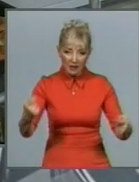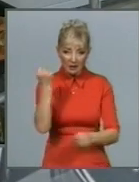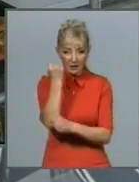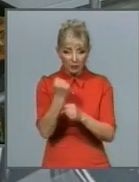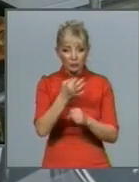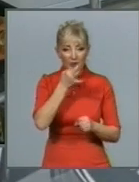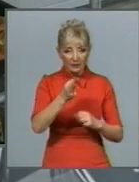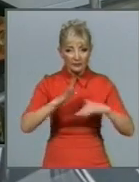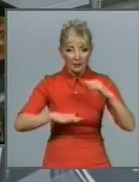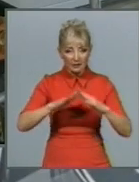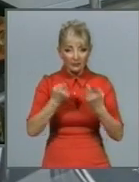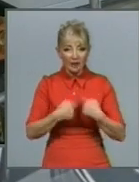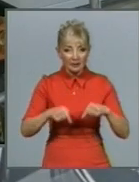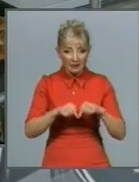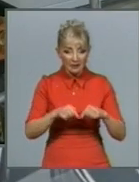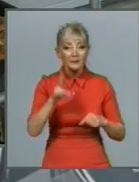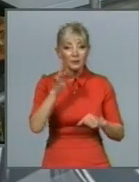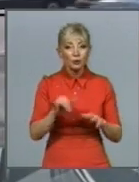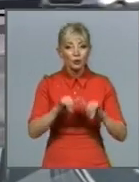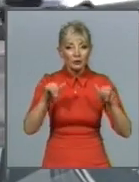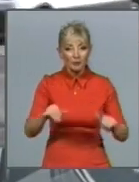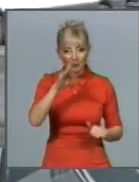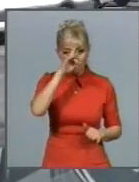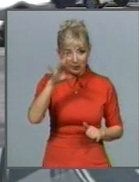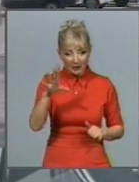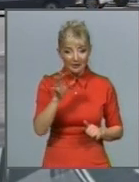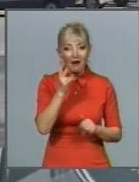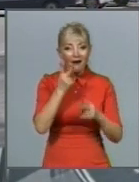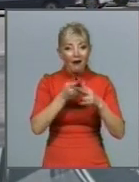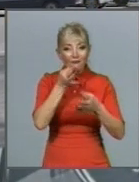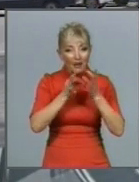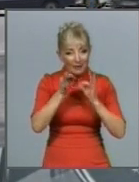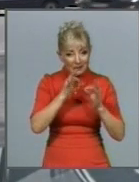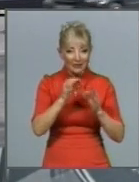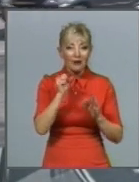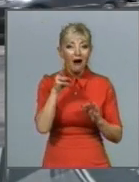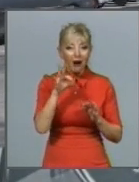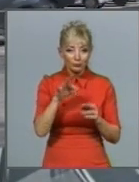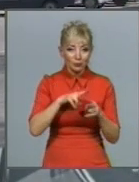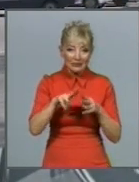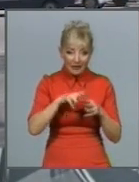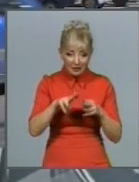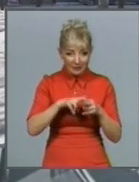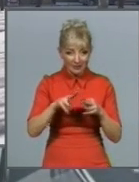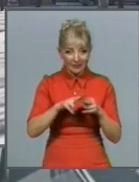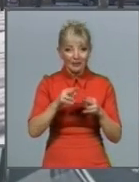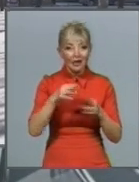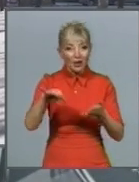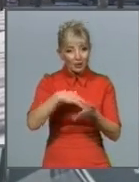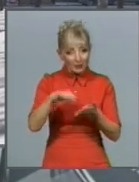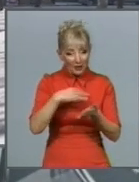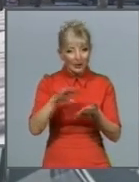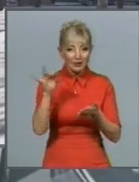констатують у кадрових агенціях. Натомість зросла популярність фармацевтів, автослюсарів, інтернет-маркетологів, швачок та